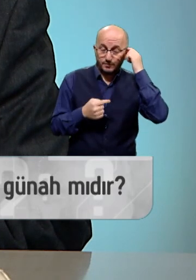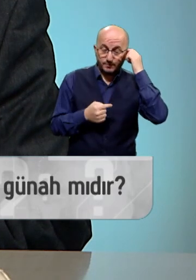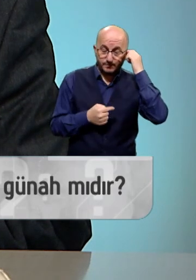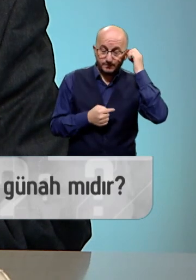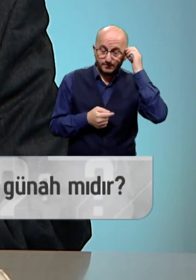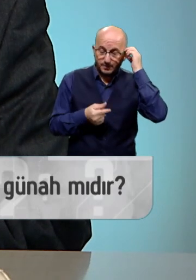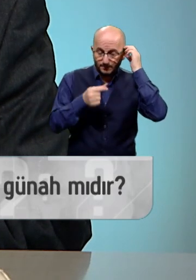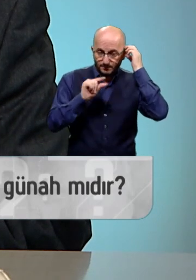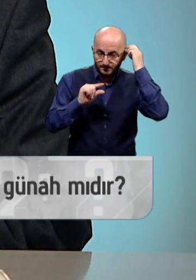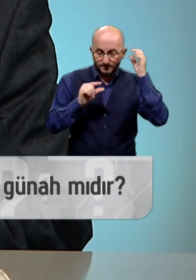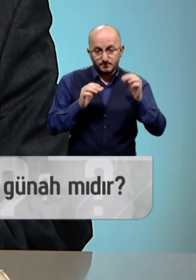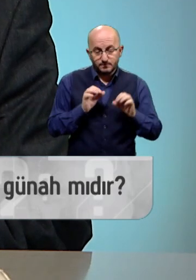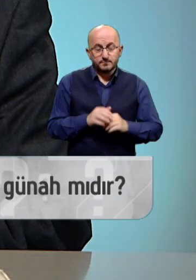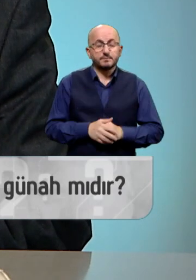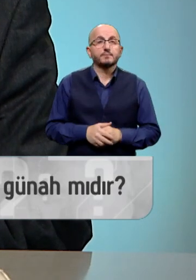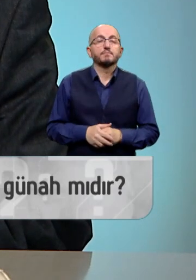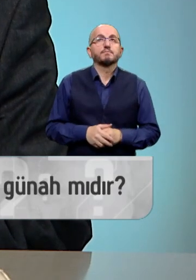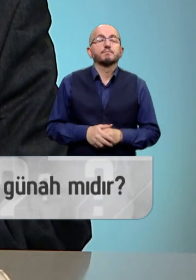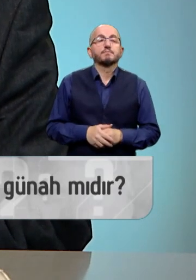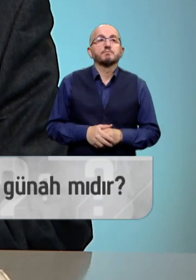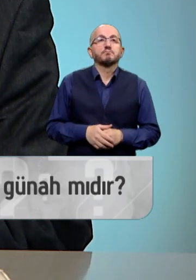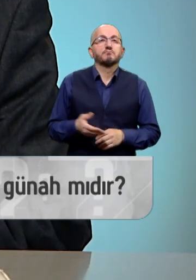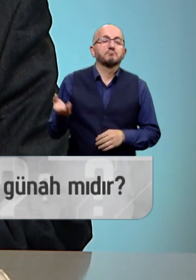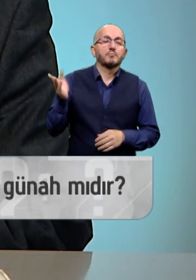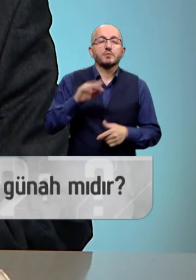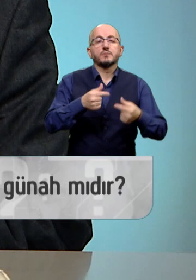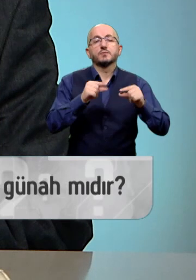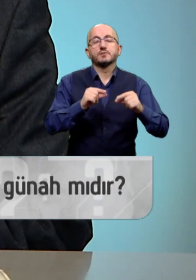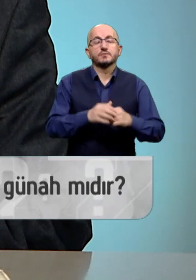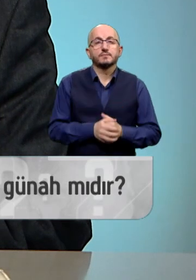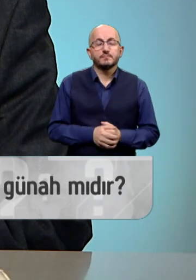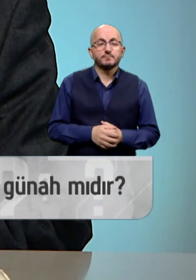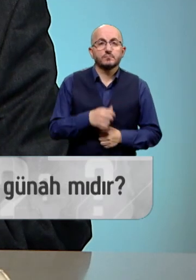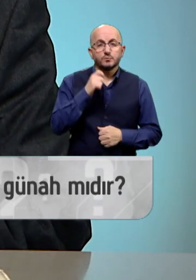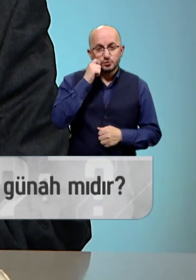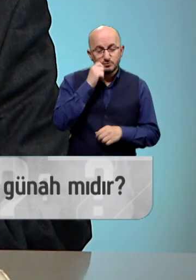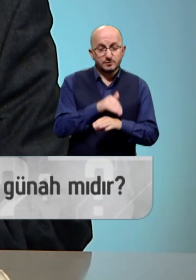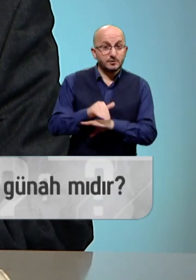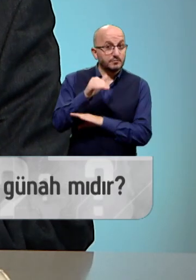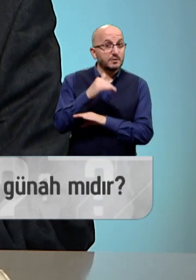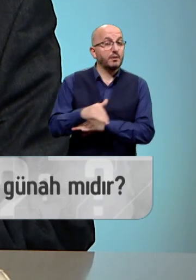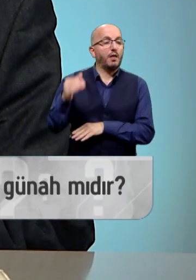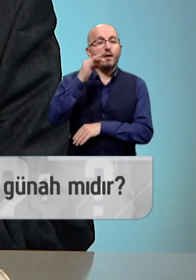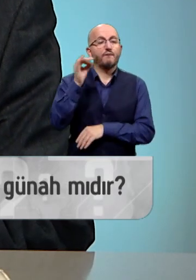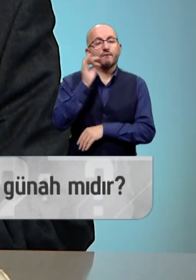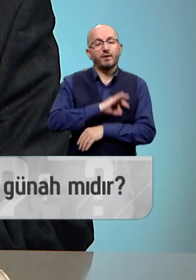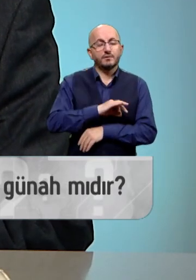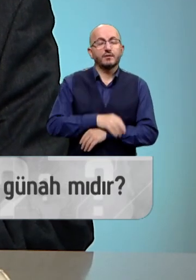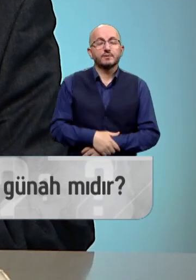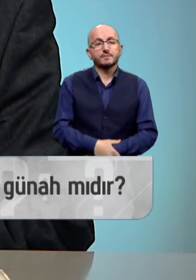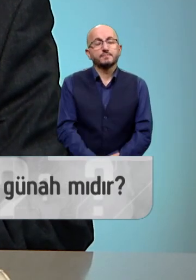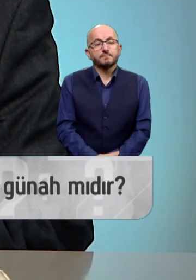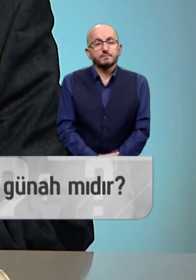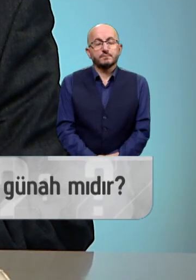Bir hadis-i şerif böyle. Bir de başka bir hadis. Şimdi Müslümanın yaşaması daha faydalı. İzâ